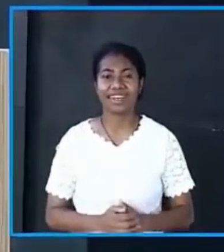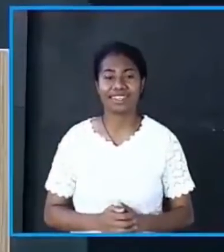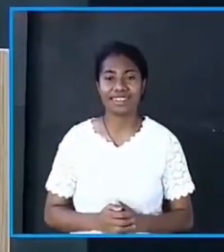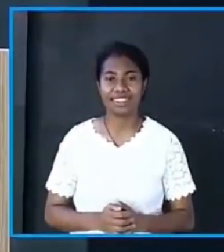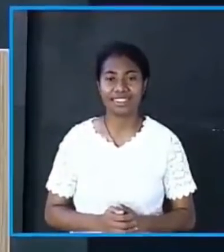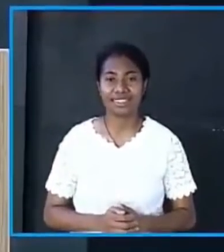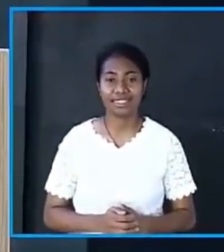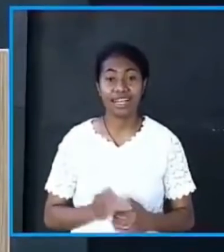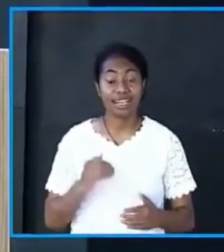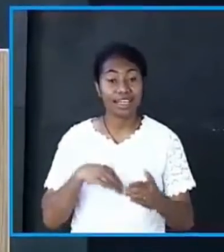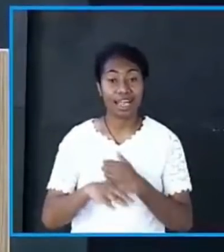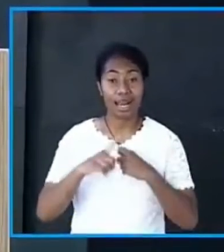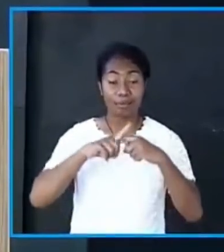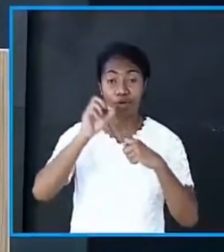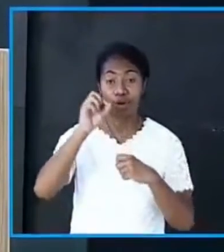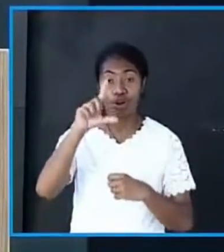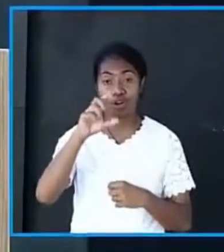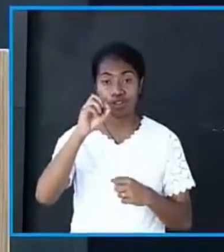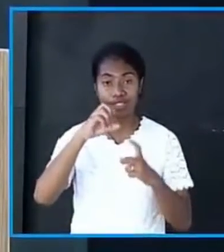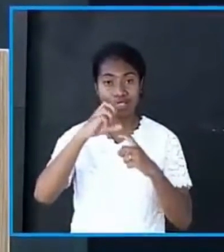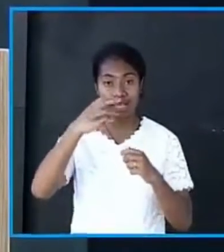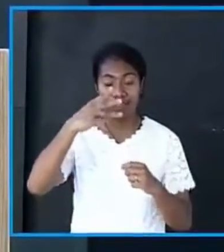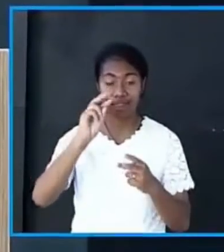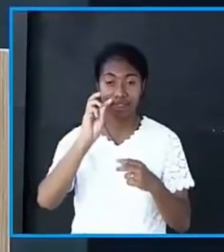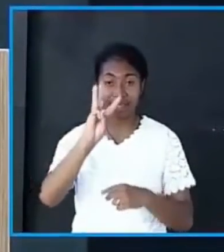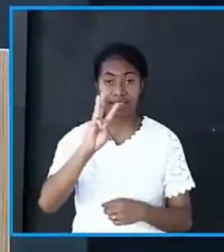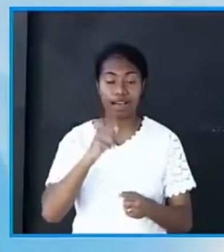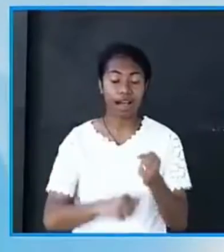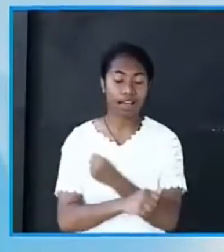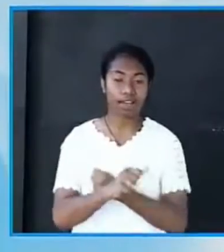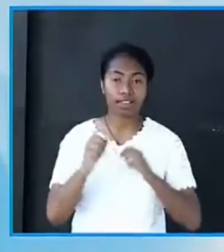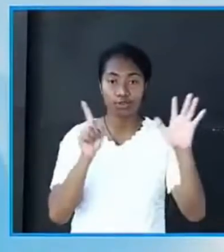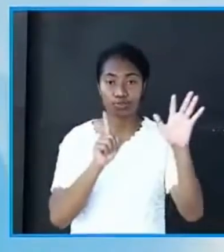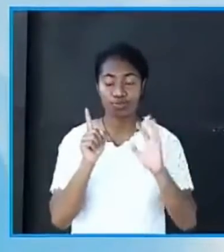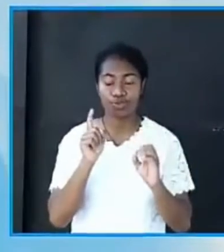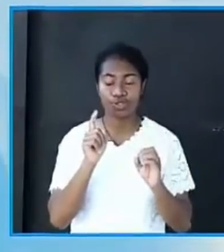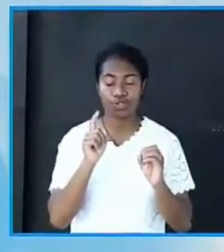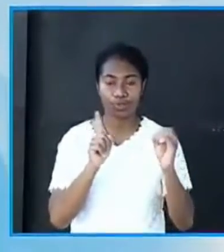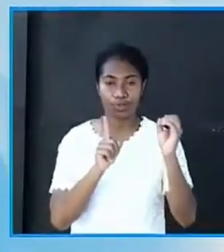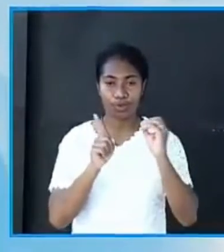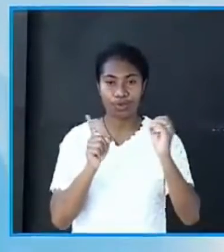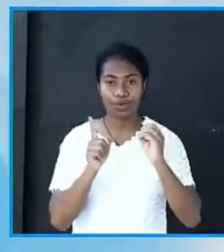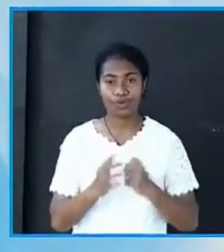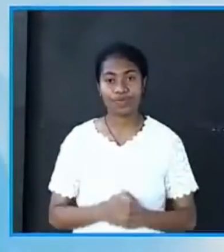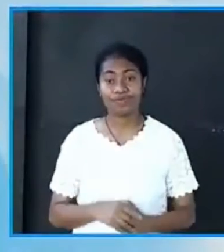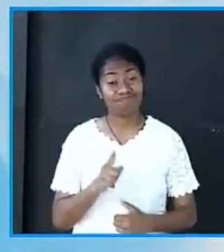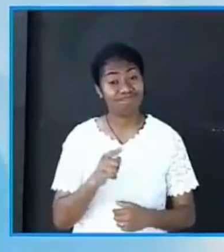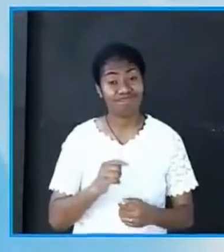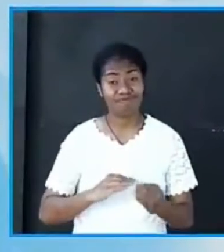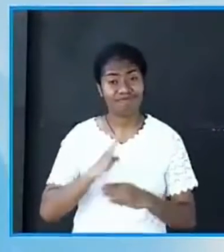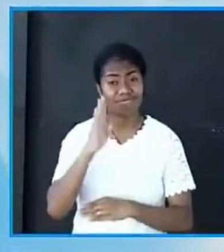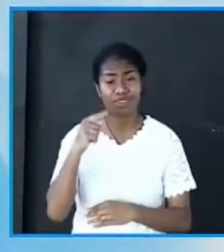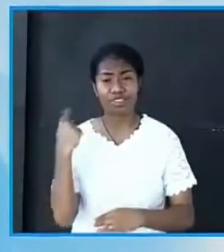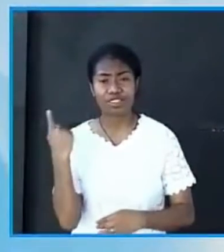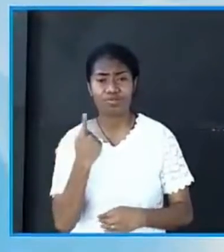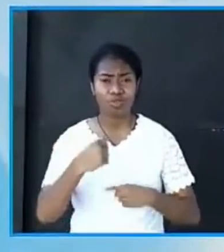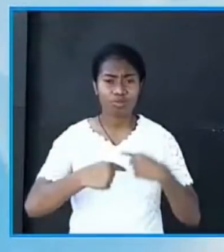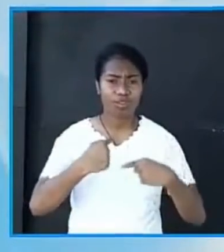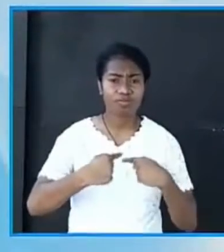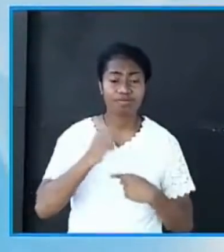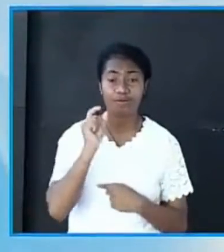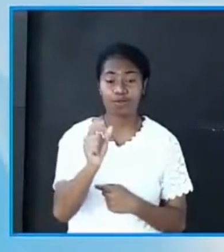di dalam Kolose pasal 310 dan telah mengenakan manusia baru yang terus-menerus diperbaharui untuk